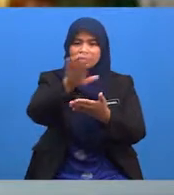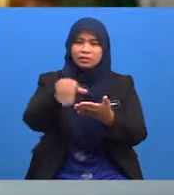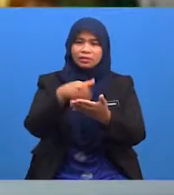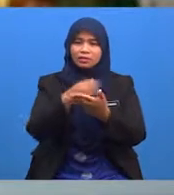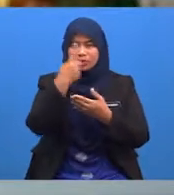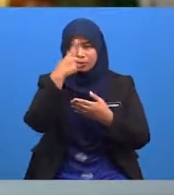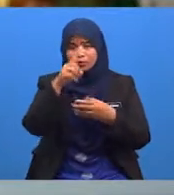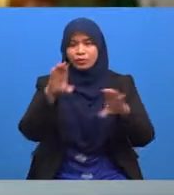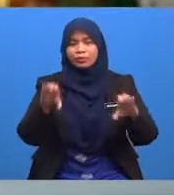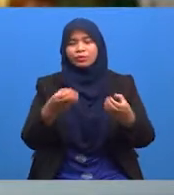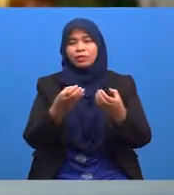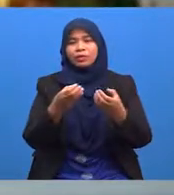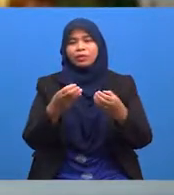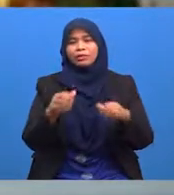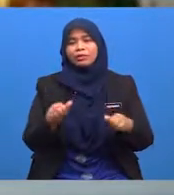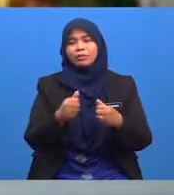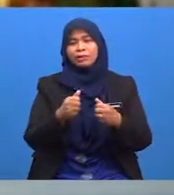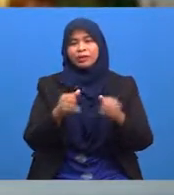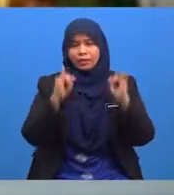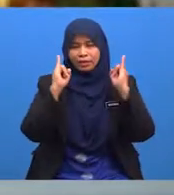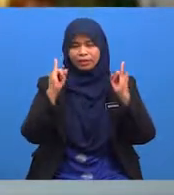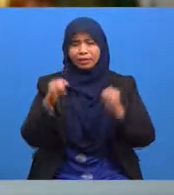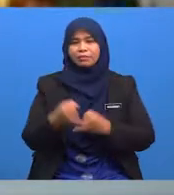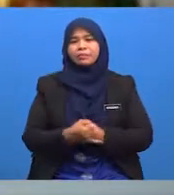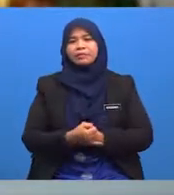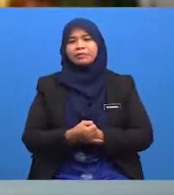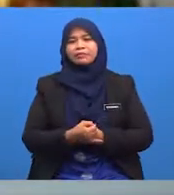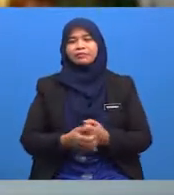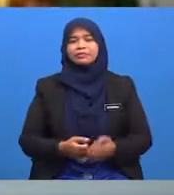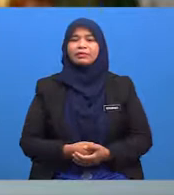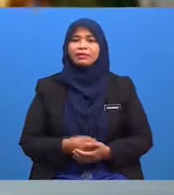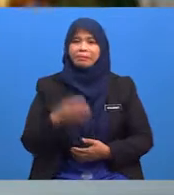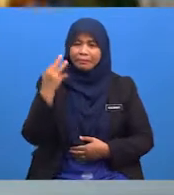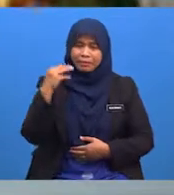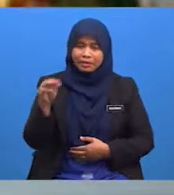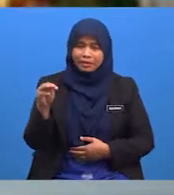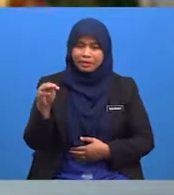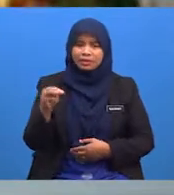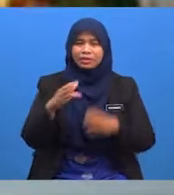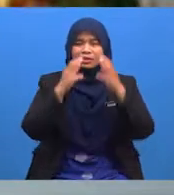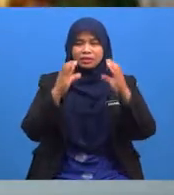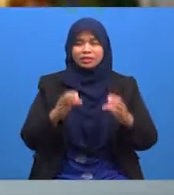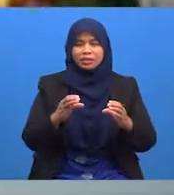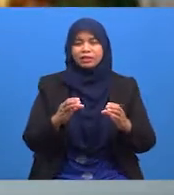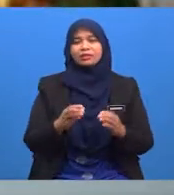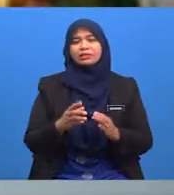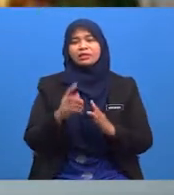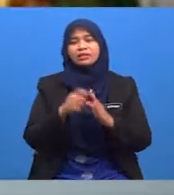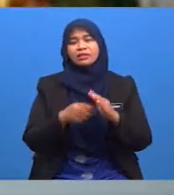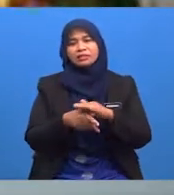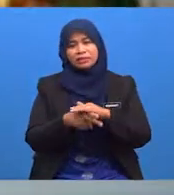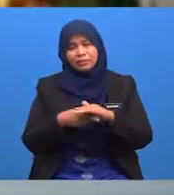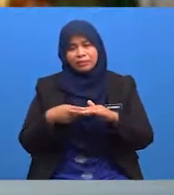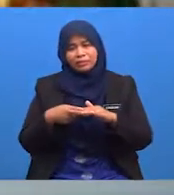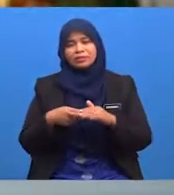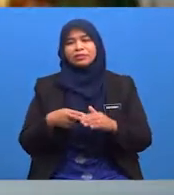untuk melaksanakan amal ibadat. Ha, maka secara tersiratnya, sebagai